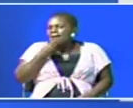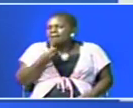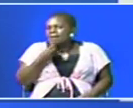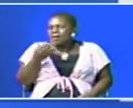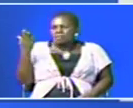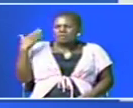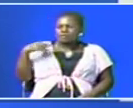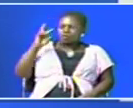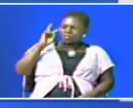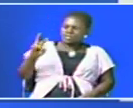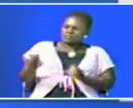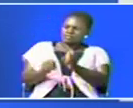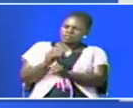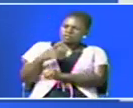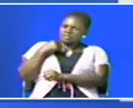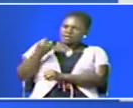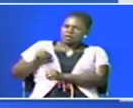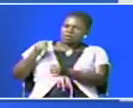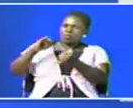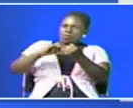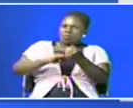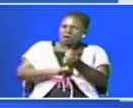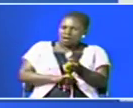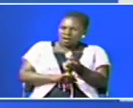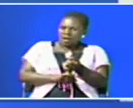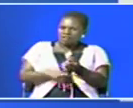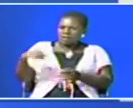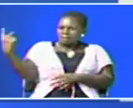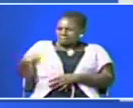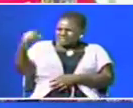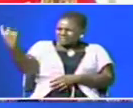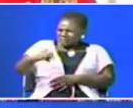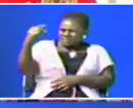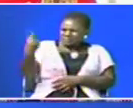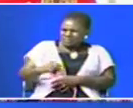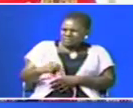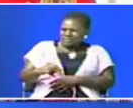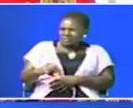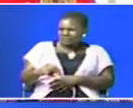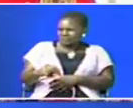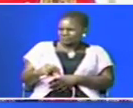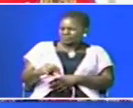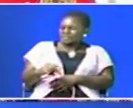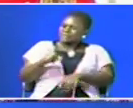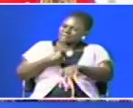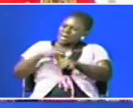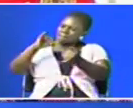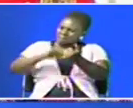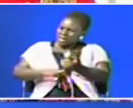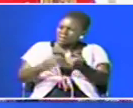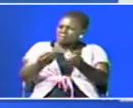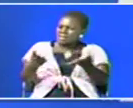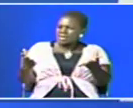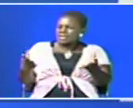awali tuliona video kwa akisema mke wake kidogo alikuwa ni kama anampiga, anamfanyia hiki na kile. Kwa hivyo watu katika ndoa, kuna watu wengi katika